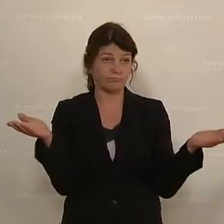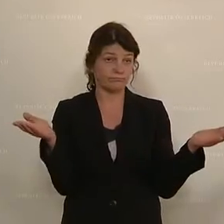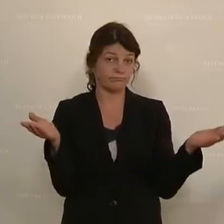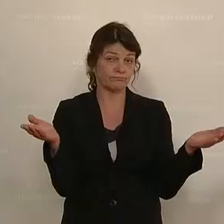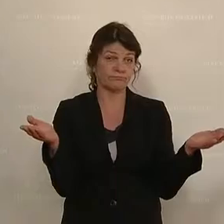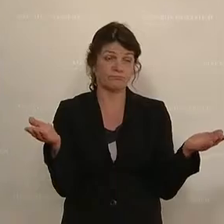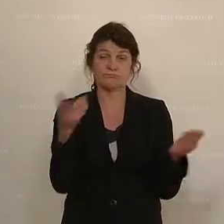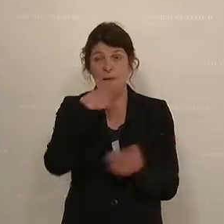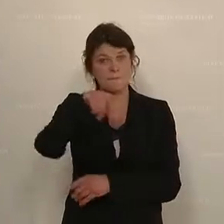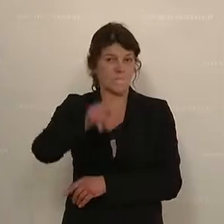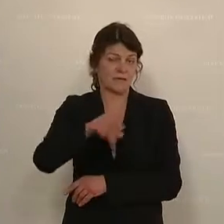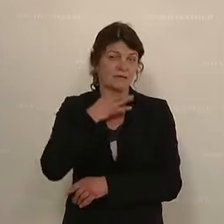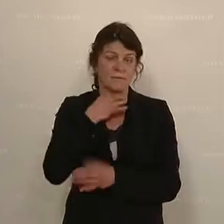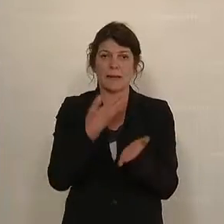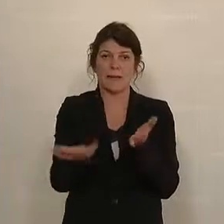Das ist die Minderheit. Abgelehnt. Abgeordneten-Lechner-Lechner-Lechner Peter-Lechner